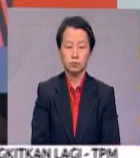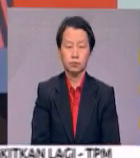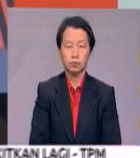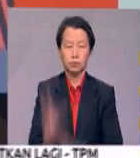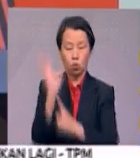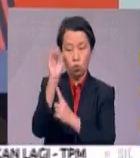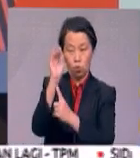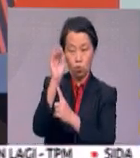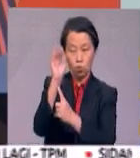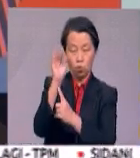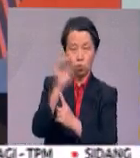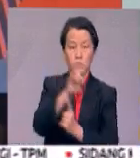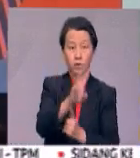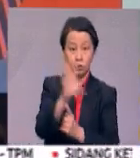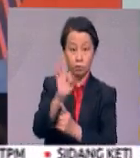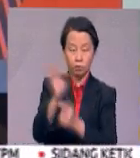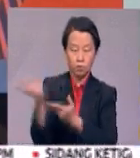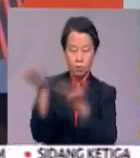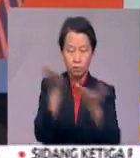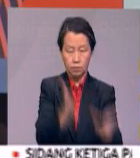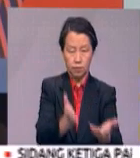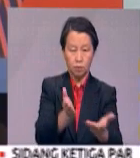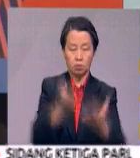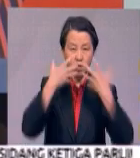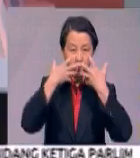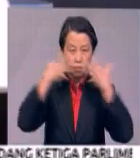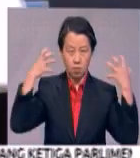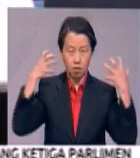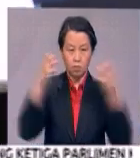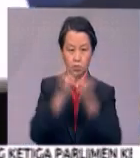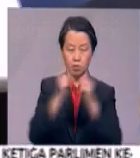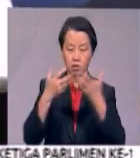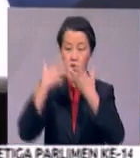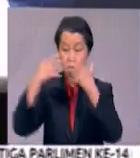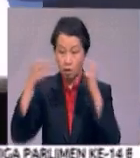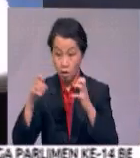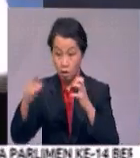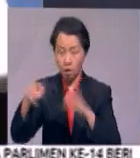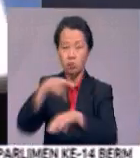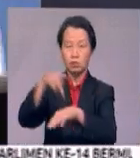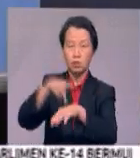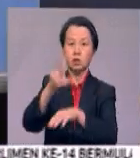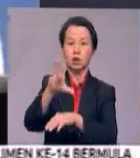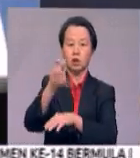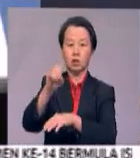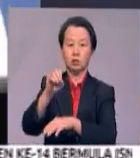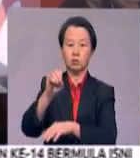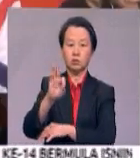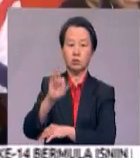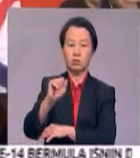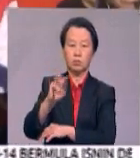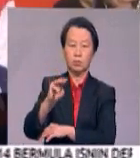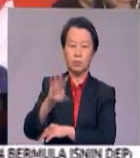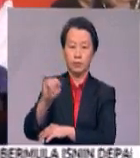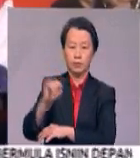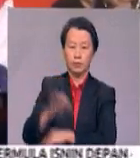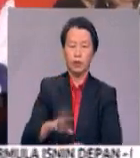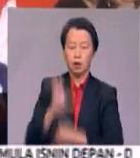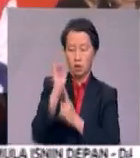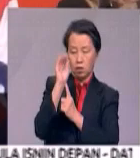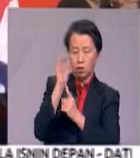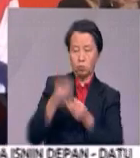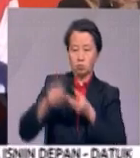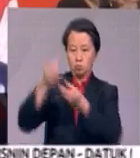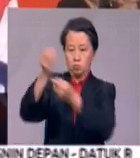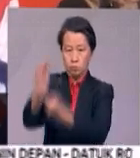Obor Sukan C ke-29 di bawah maskot Rimau bertemu dengan maskot rasmi Sukan C ke-30 Pami. Api obor